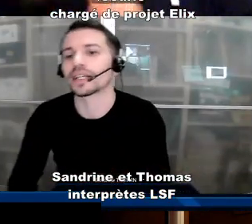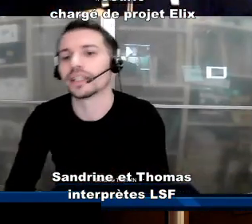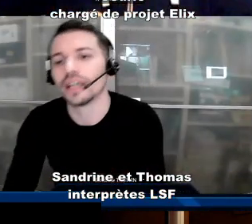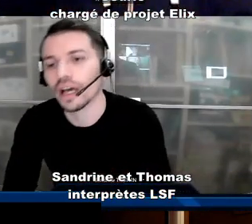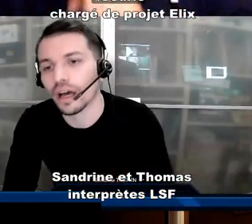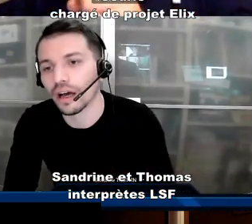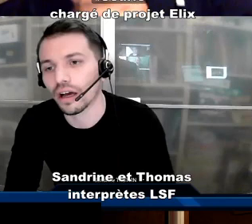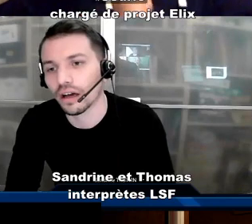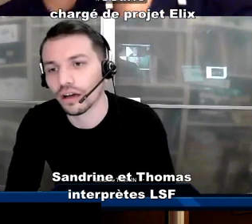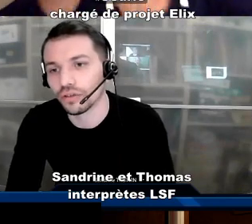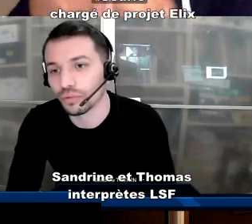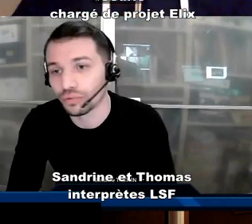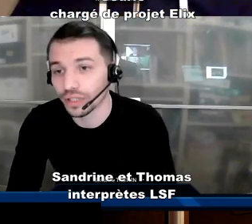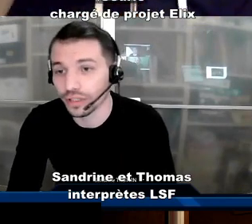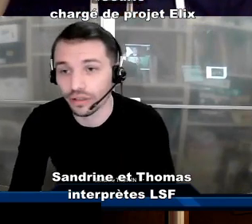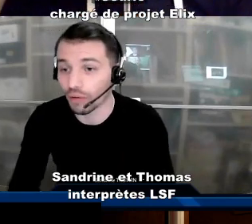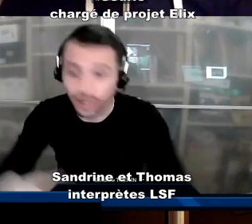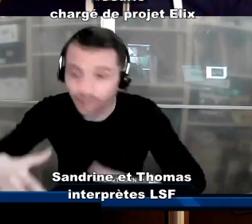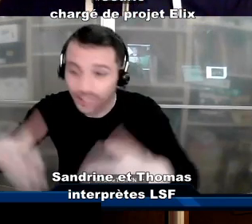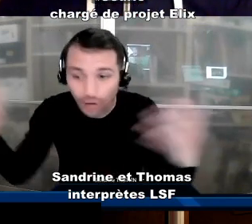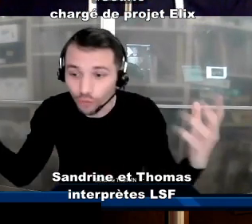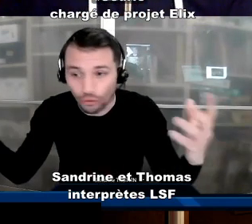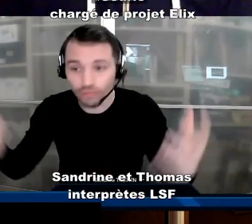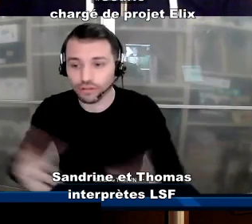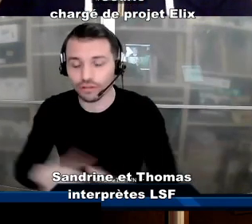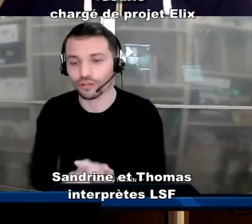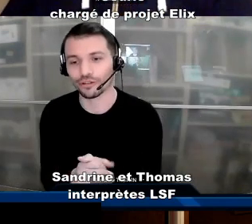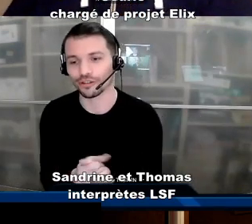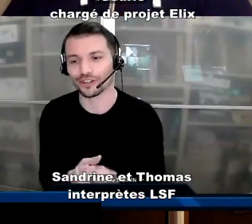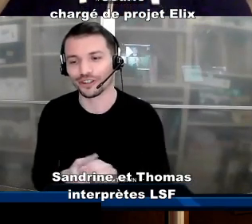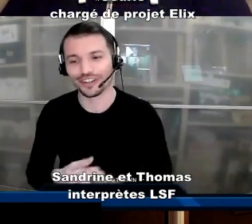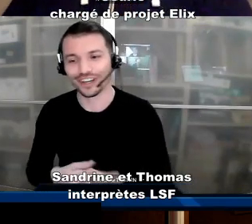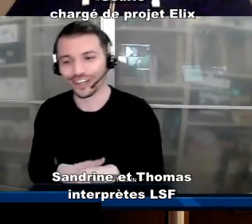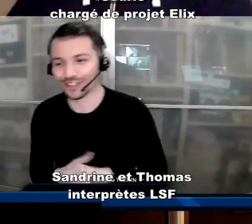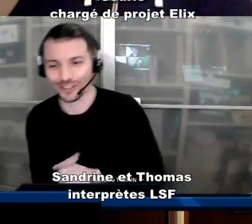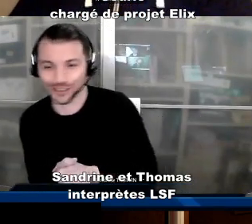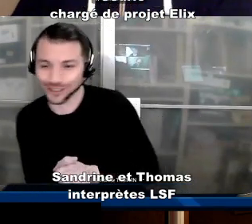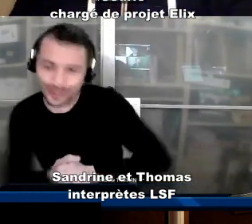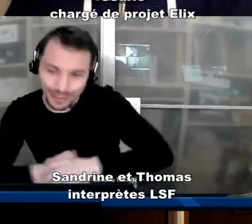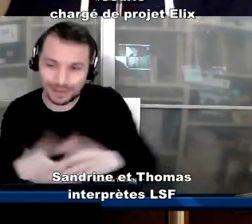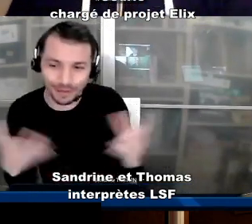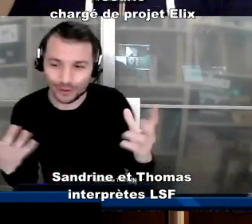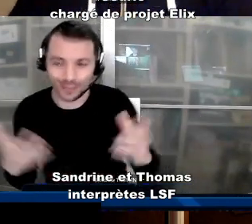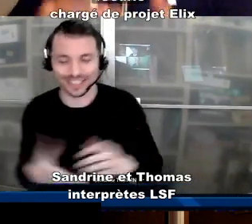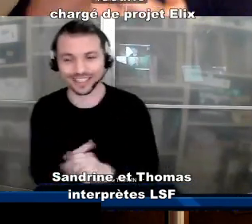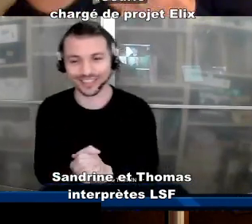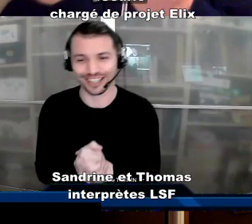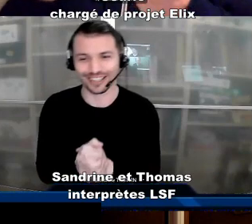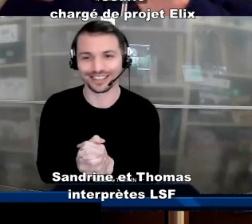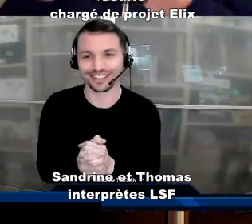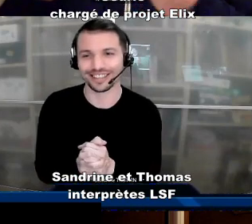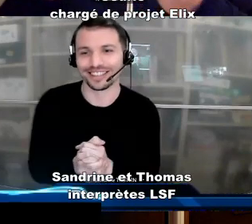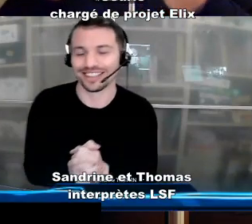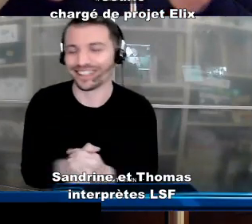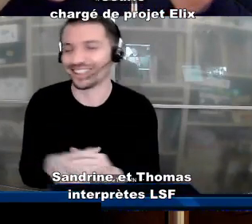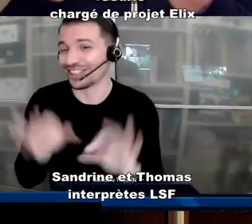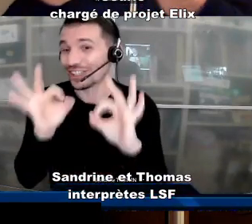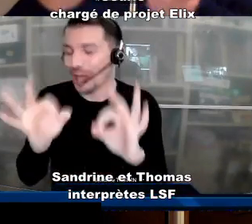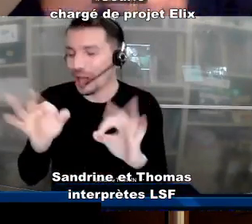je l'ai appris depuis. Bah là, ça fait 40 ans que je m'exprime en langue des signes. Voilà. Parce que